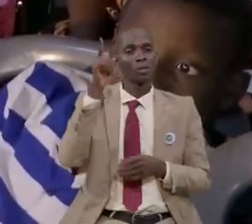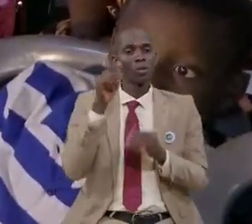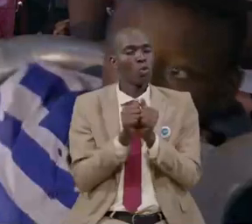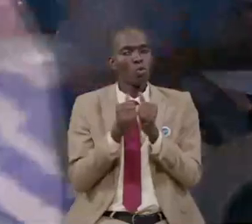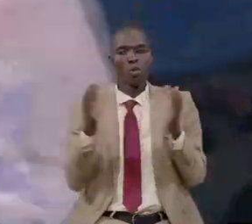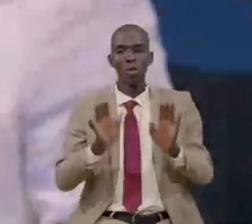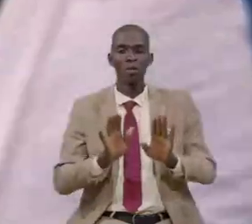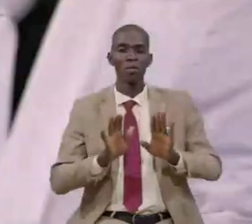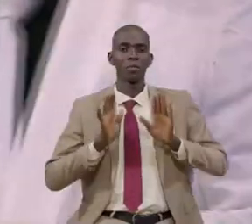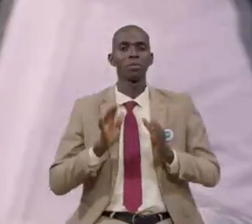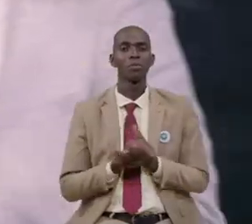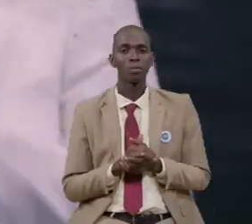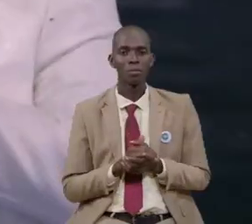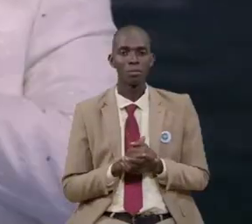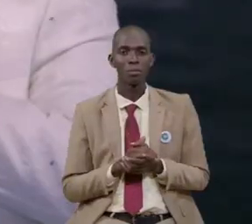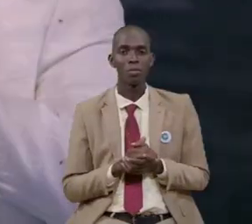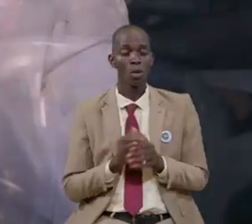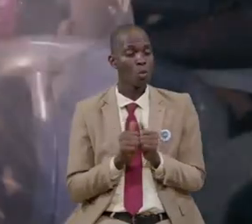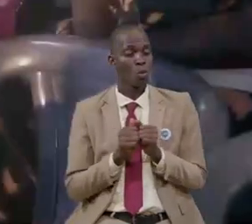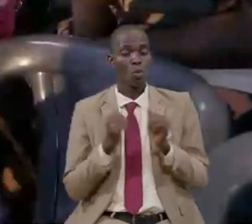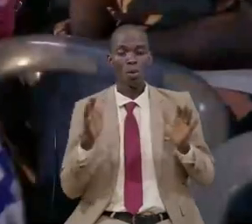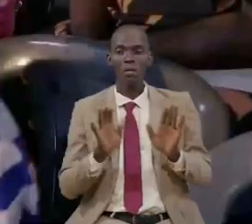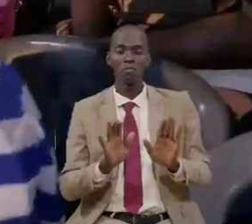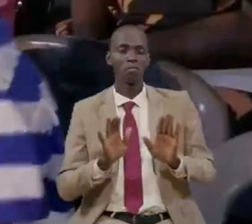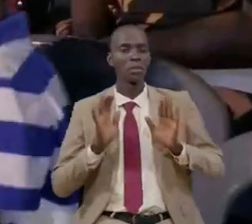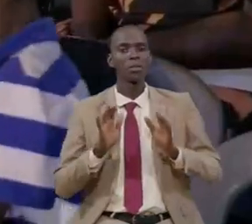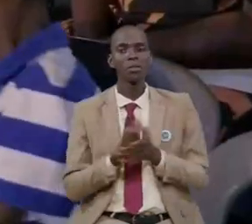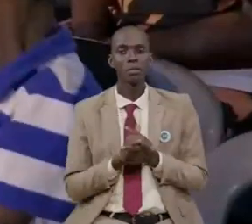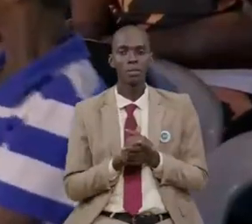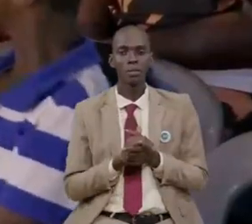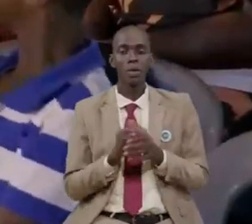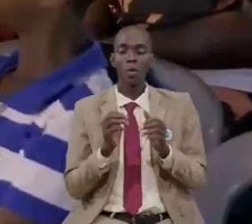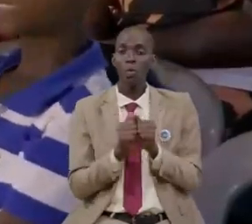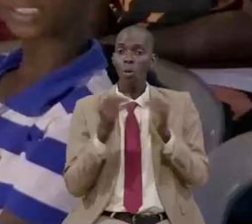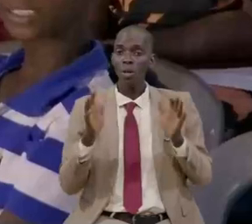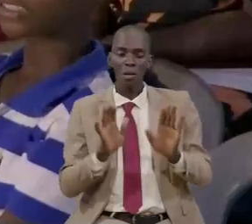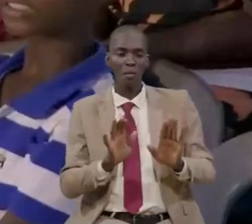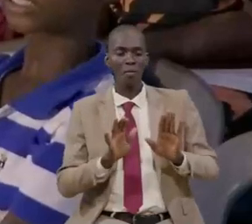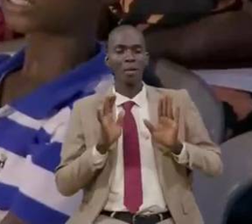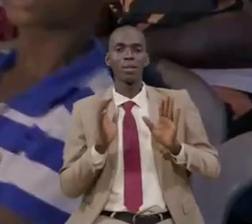sans crainte. Sans crainte. Sans crainte.